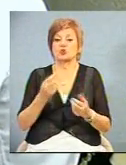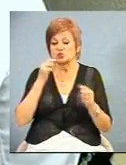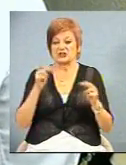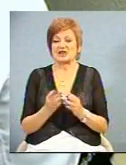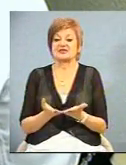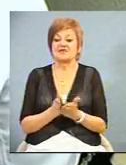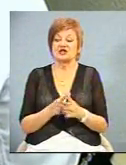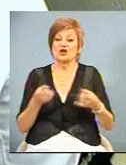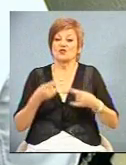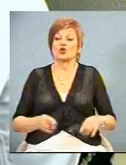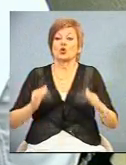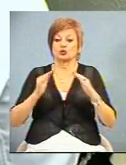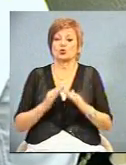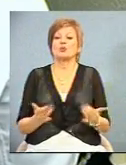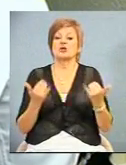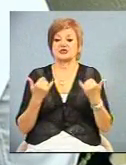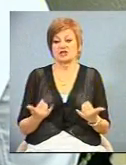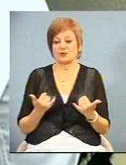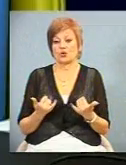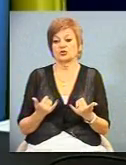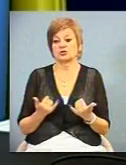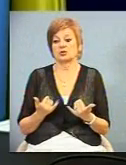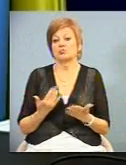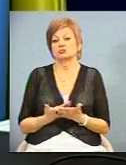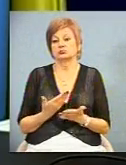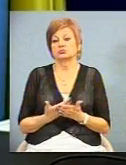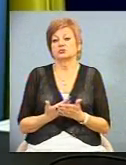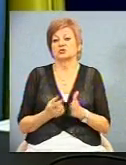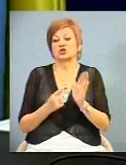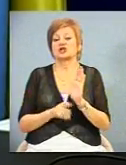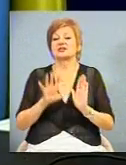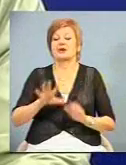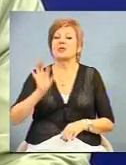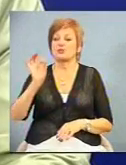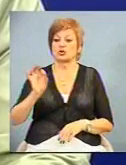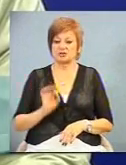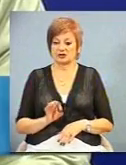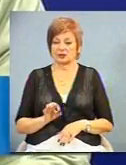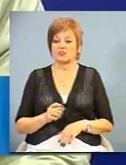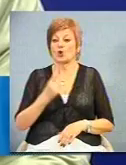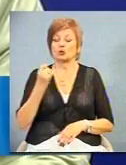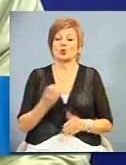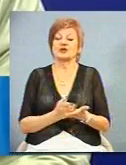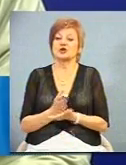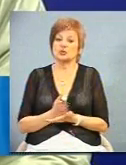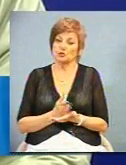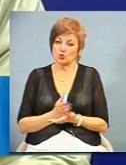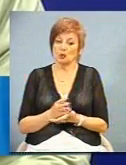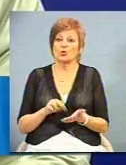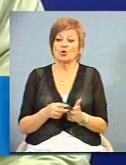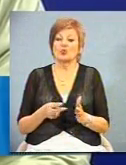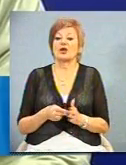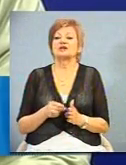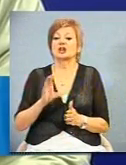в пологових будинках сьогодні складає близько 65%. Однією з послуг в даному проєкті є соціальний ліфт, за